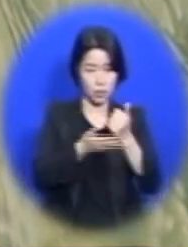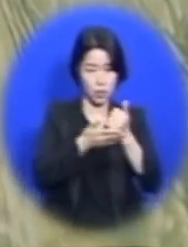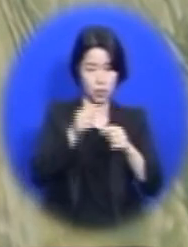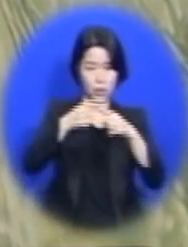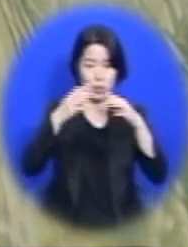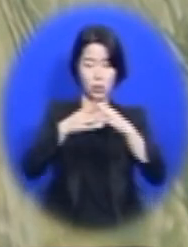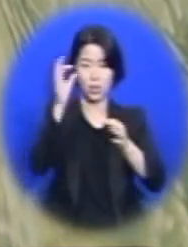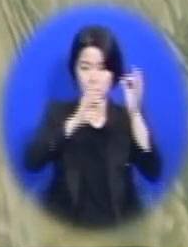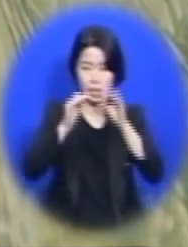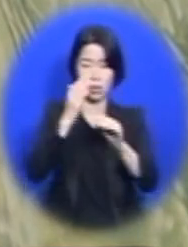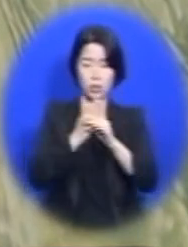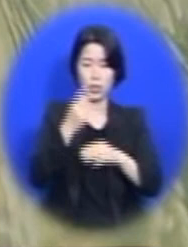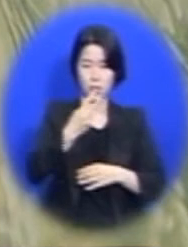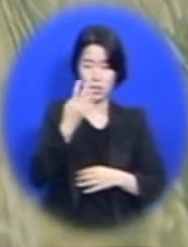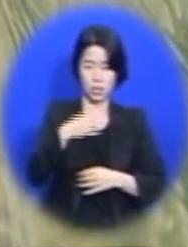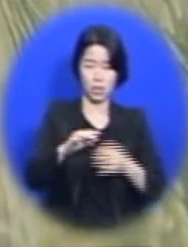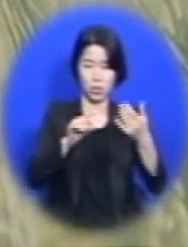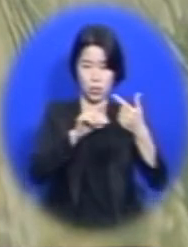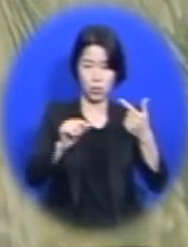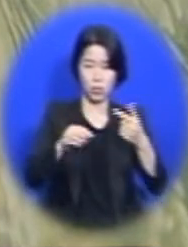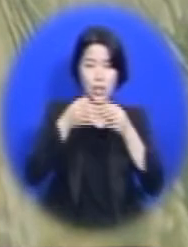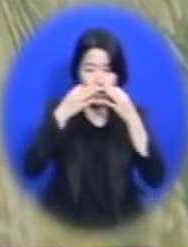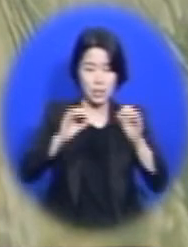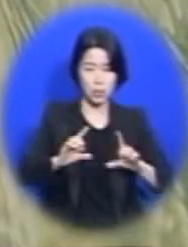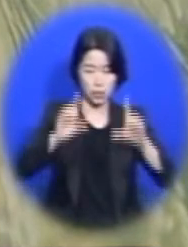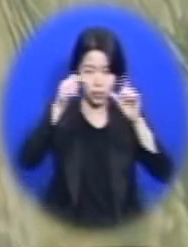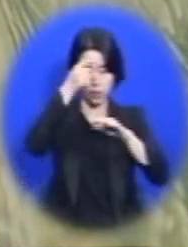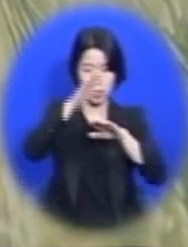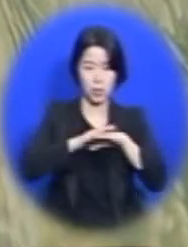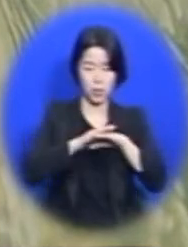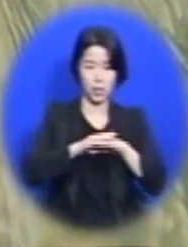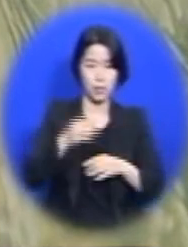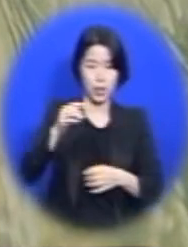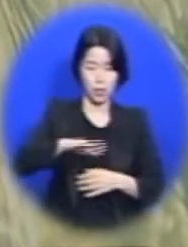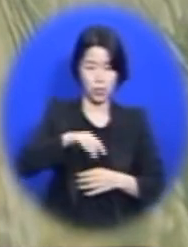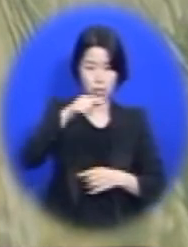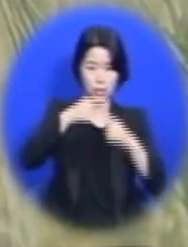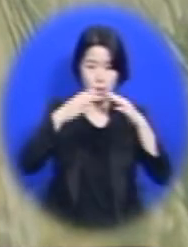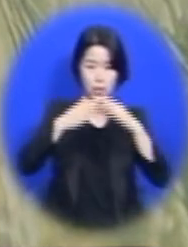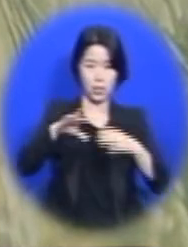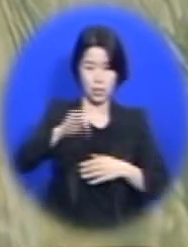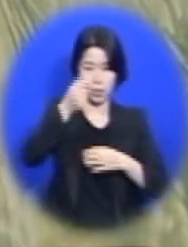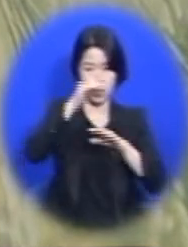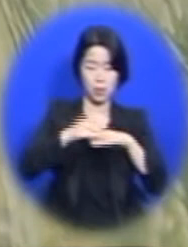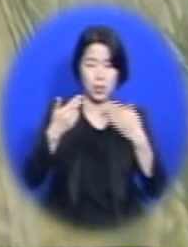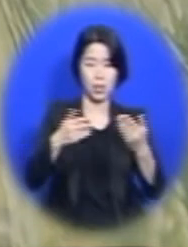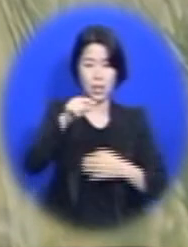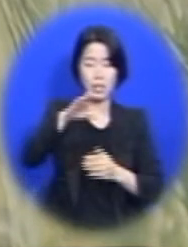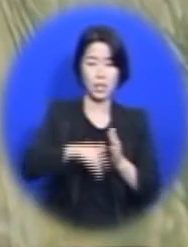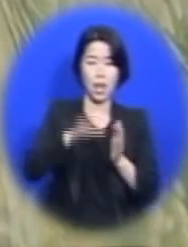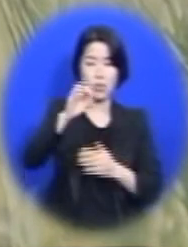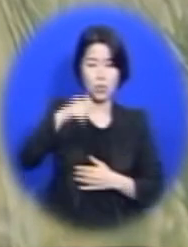중 2004년 6월 금요철야를 선한 목자하기 위해서 처음 예배를 드렸습니다. 그때 유기성